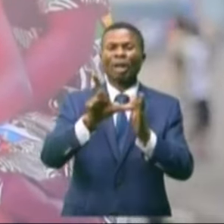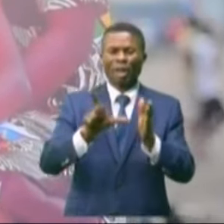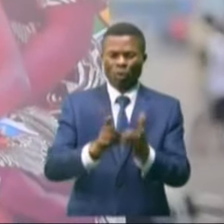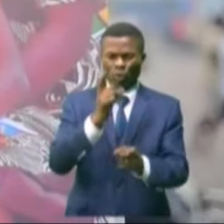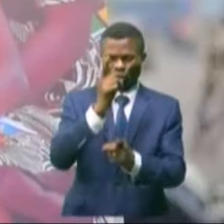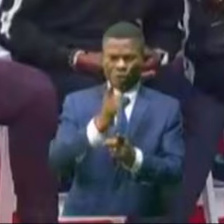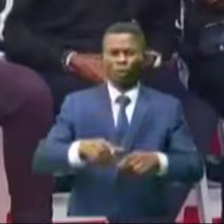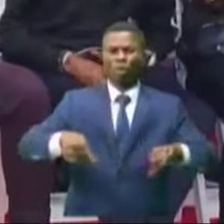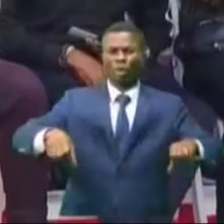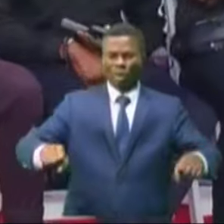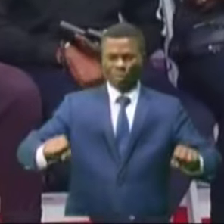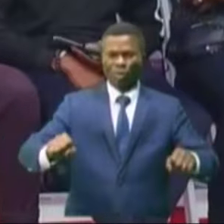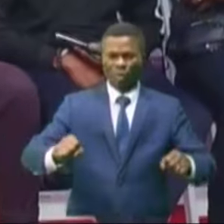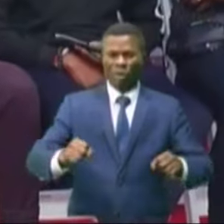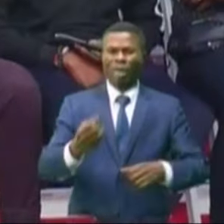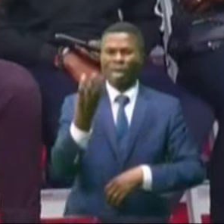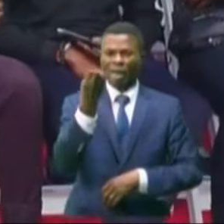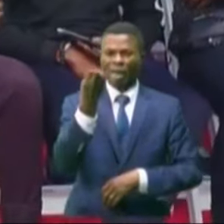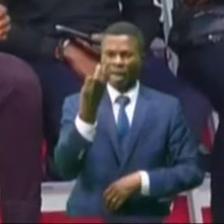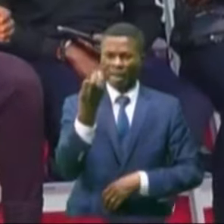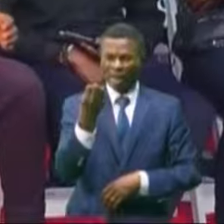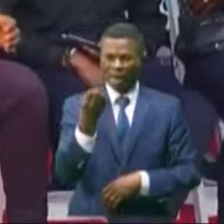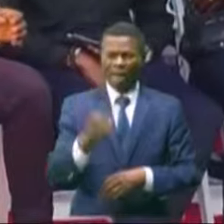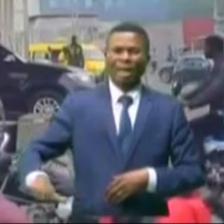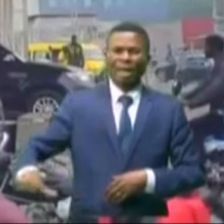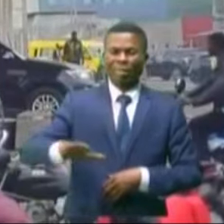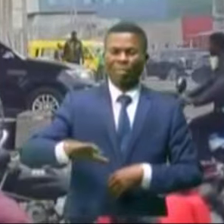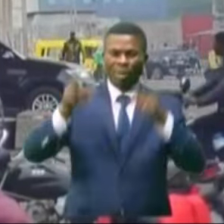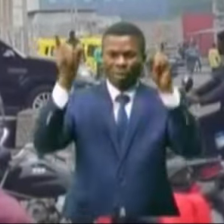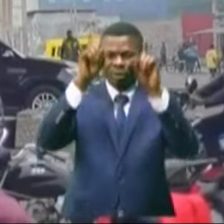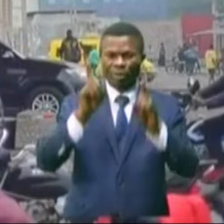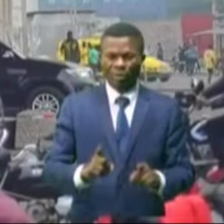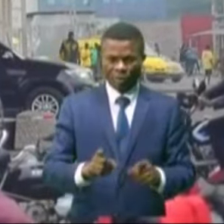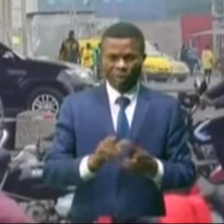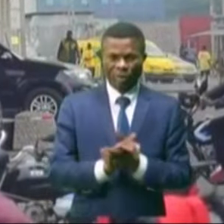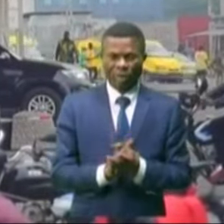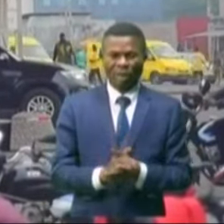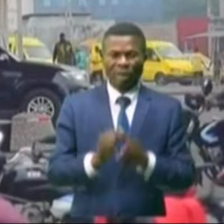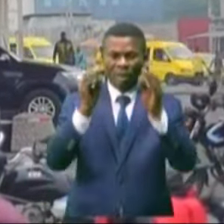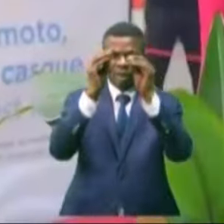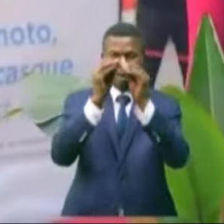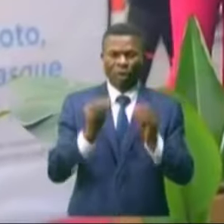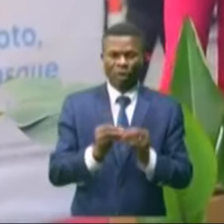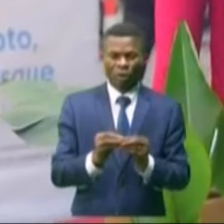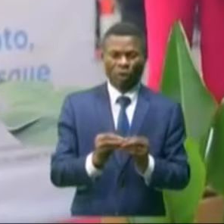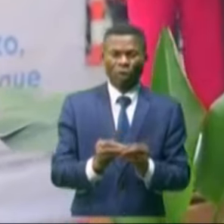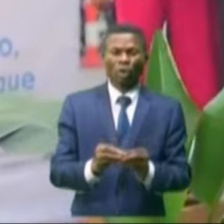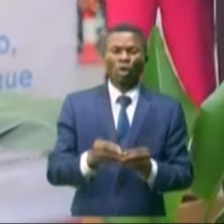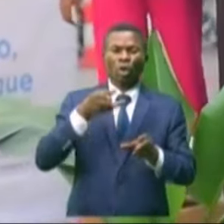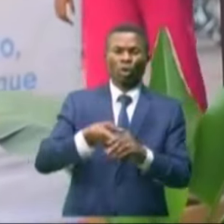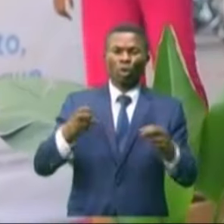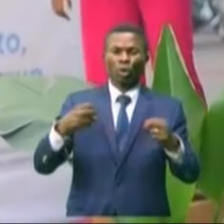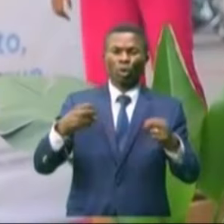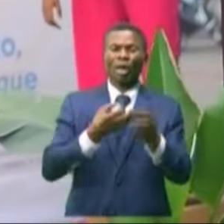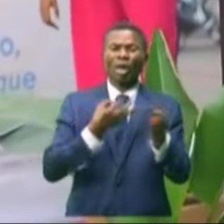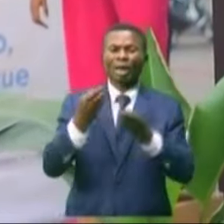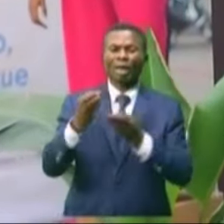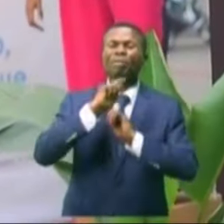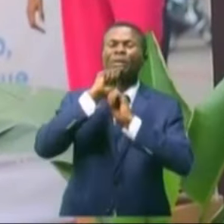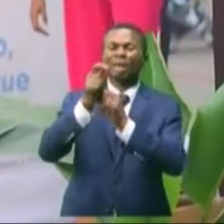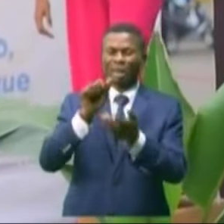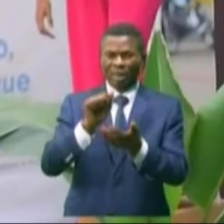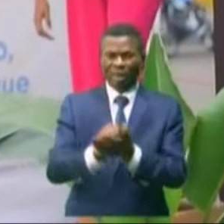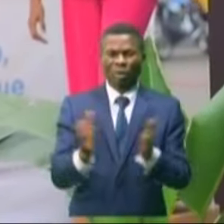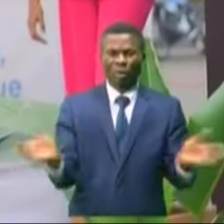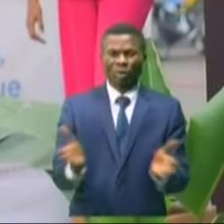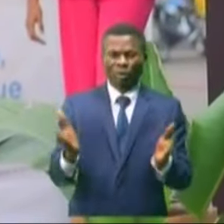strictes dans 40 pays d'Afrique, Asie et Amérique. Total Energy explicite le pourquoi de cette action visant au